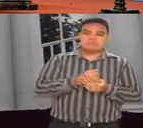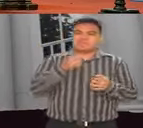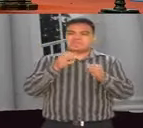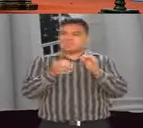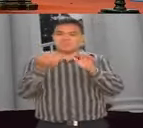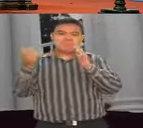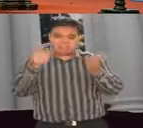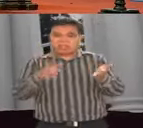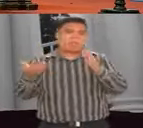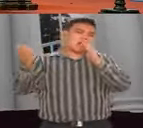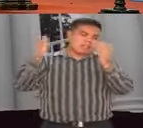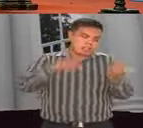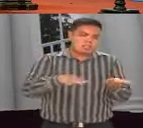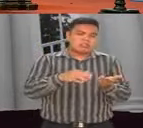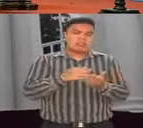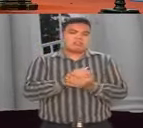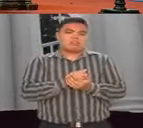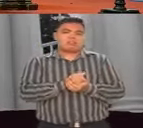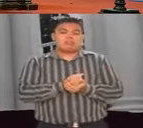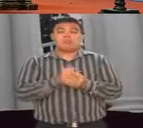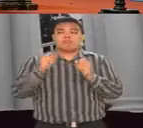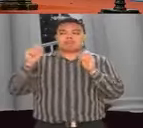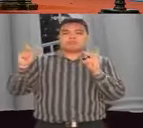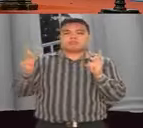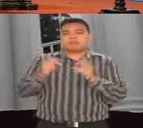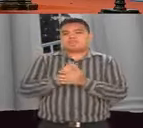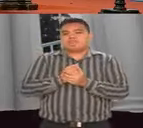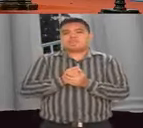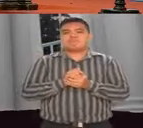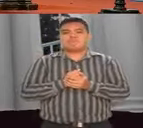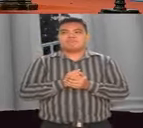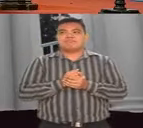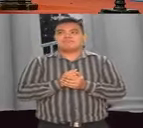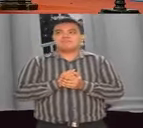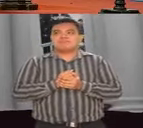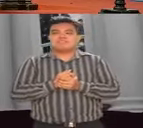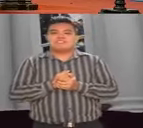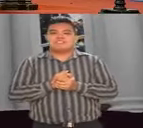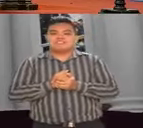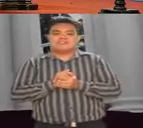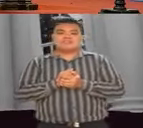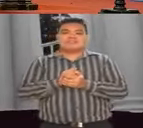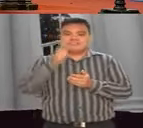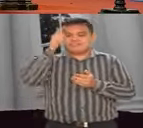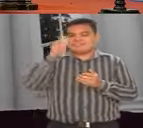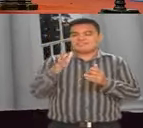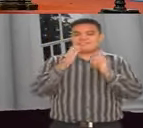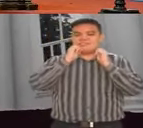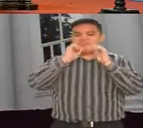Kung mamatay, mamatay. Okay. God bless you.